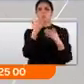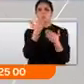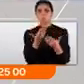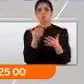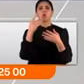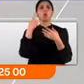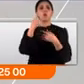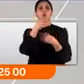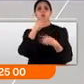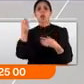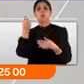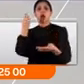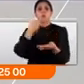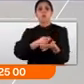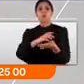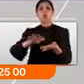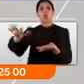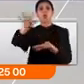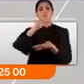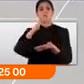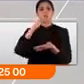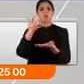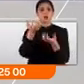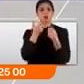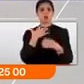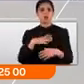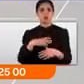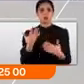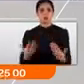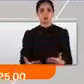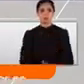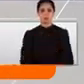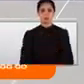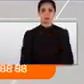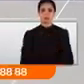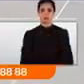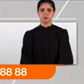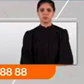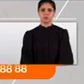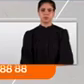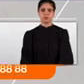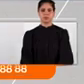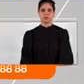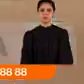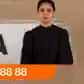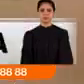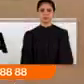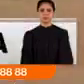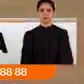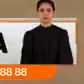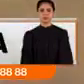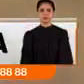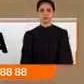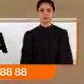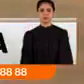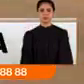milyonlara satıldı. 2017 yılında Mezopotamya Yaşam Merkezi yapılacak diye geldik. Onun üstüne